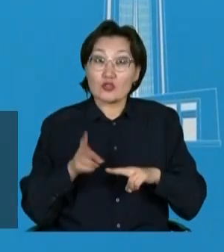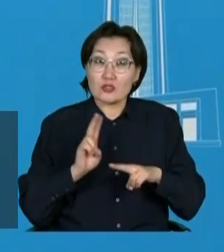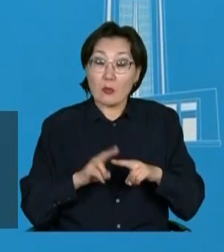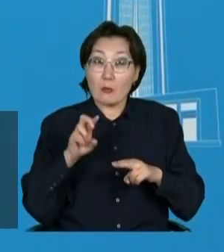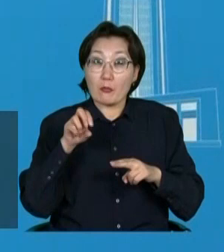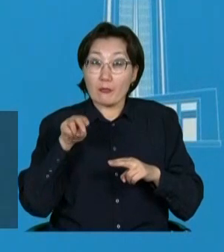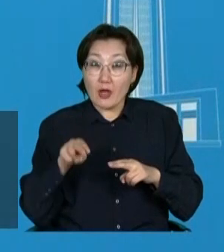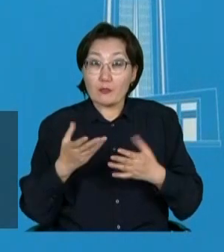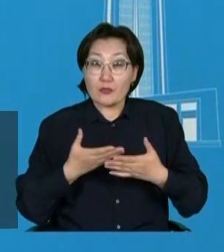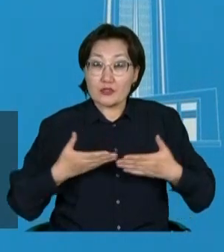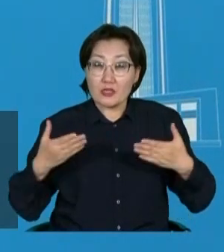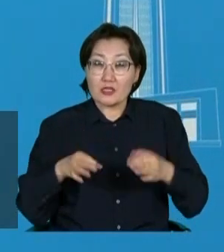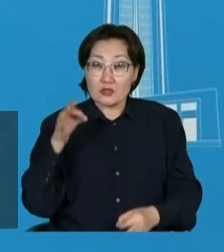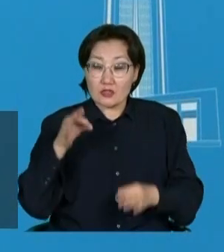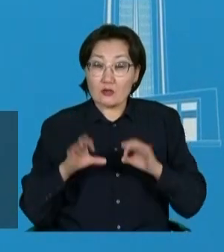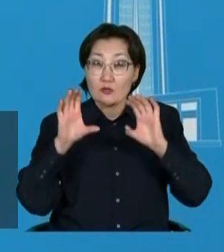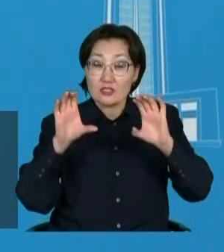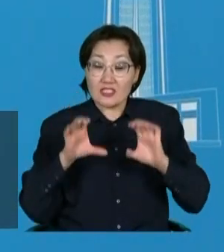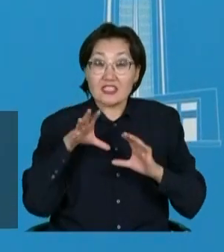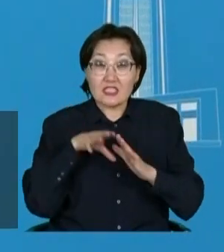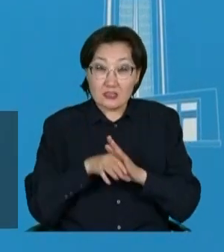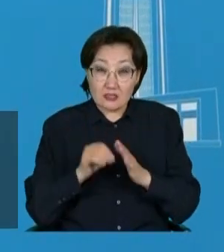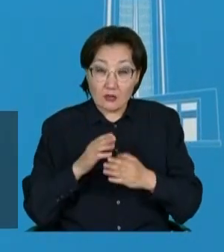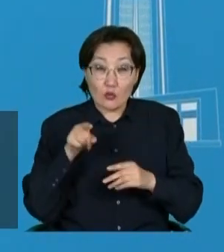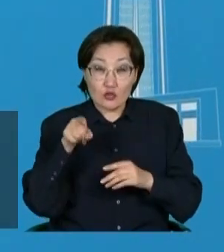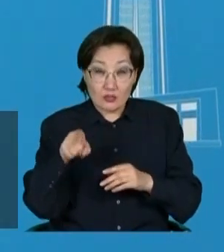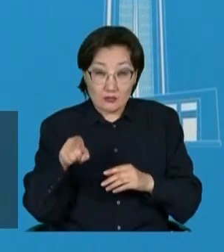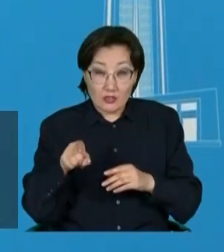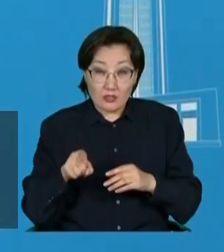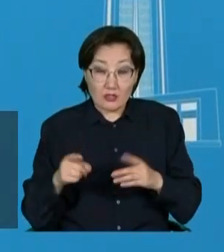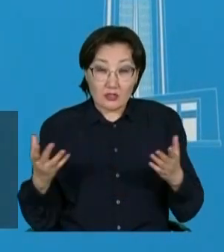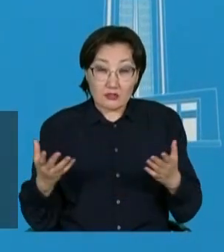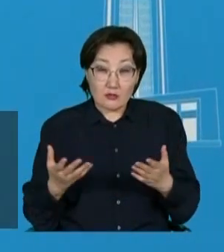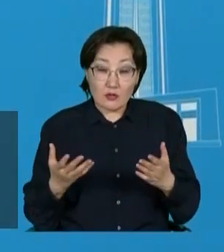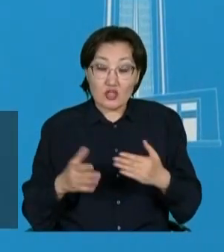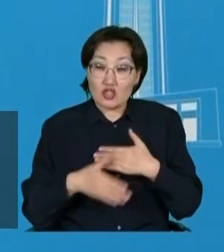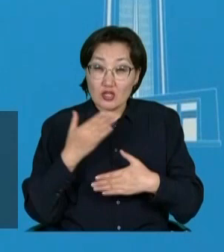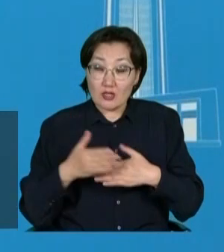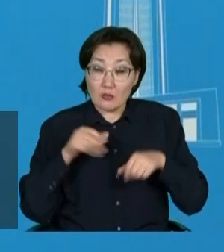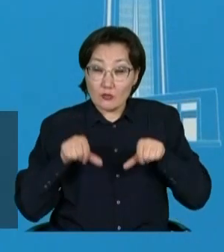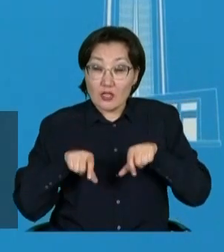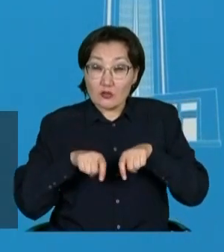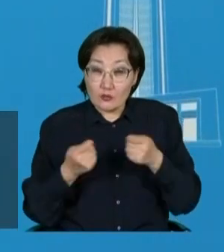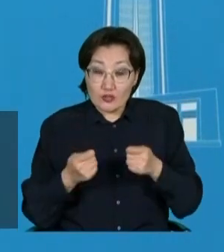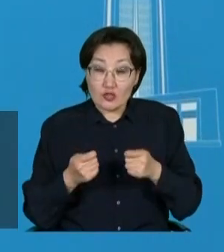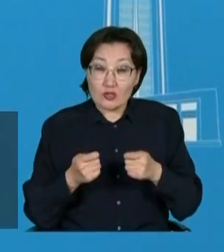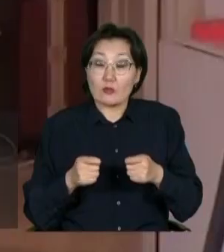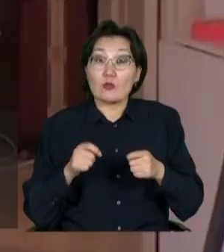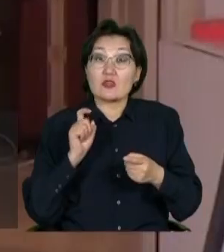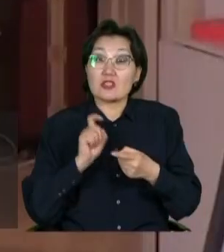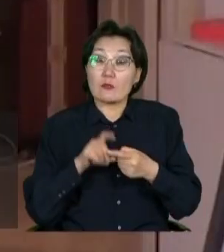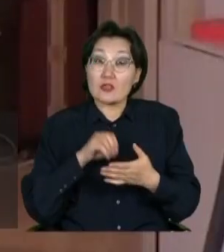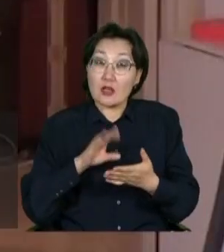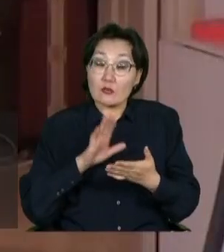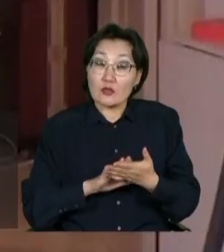бап бізде қылмыстық кодексқа енгізіліп отыр. Ол жерде кәдімгідей жаза құқық бұзушылық ретінде белгіленіп отыр.